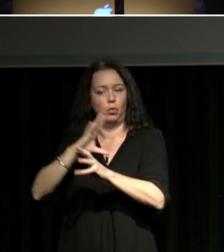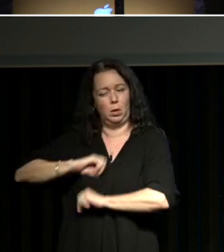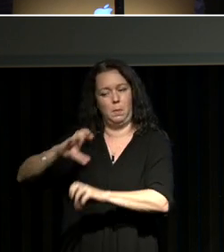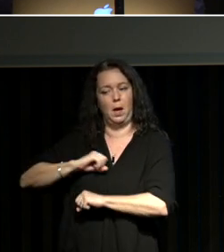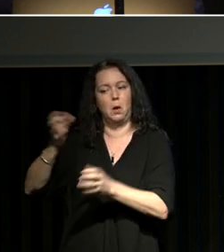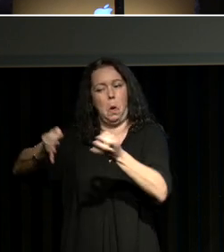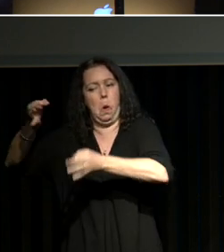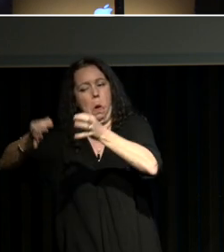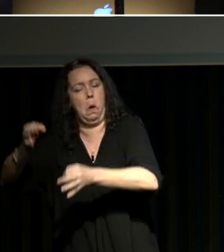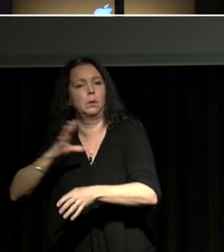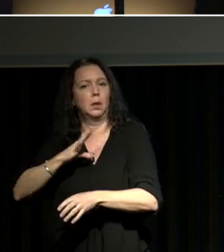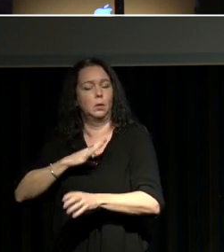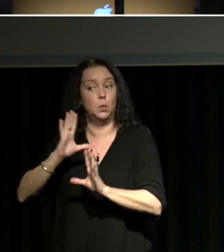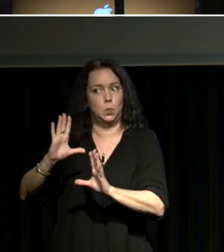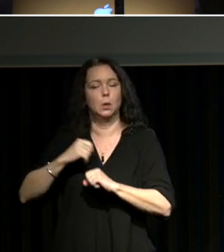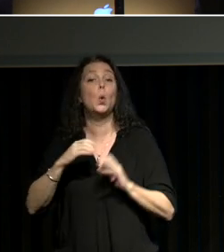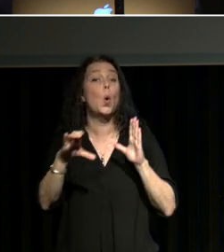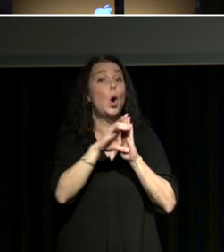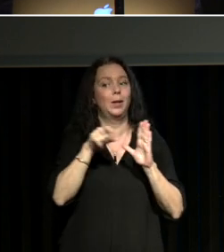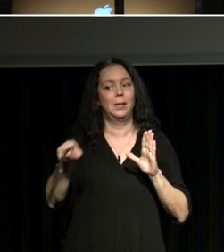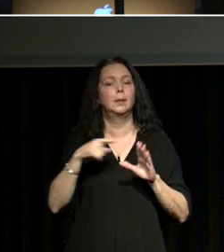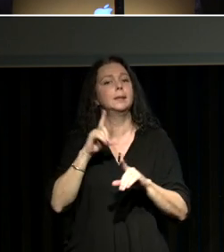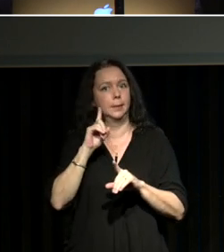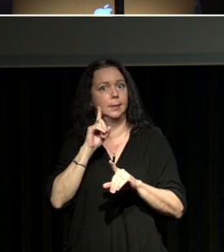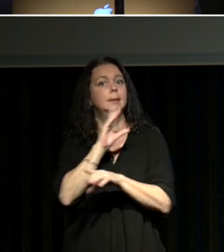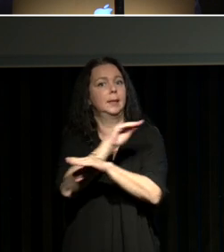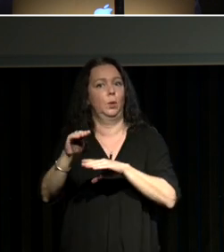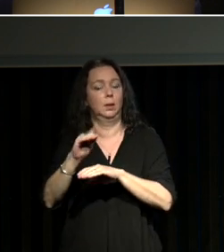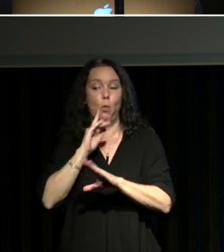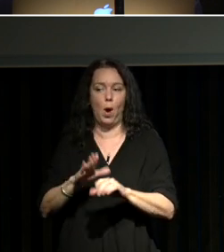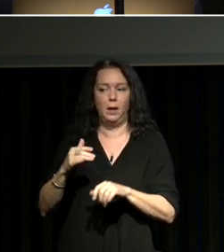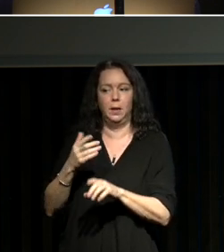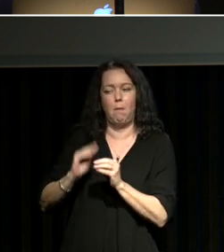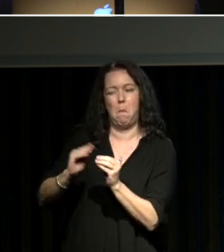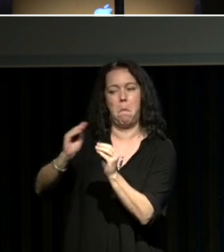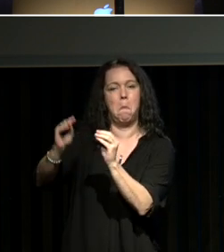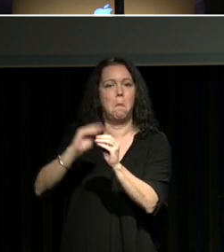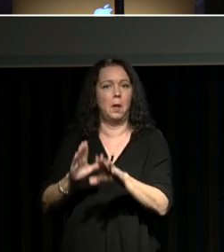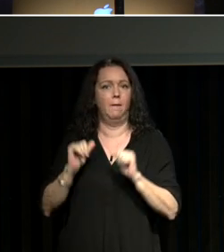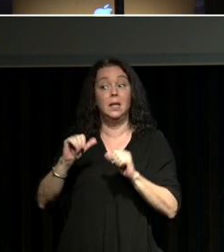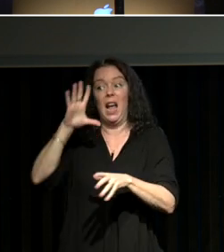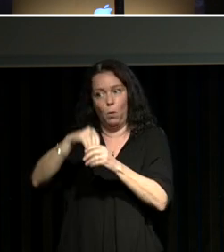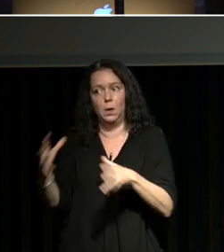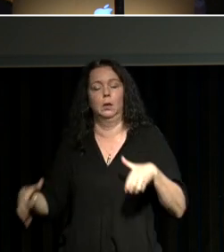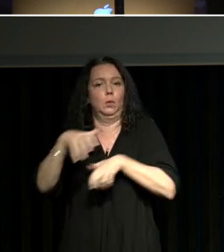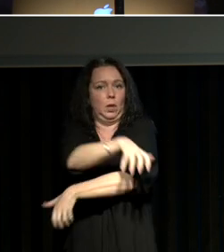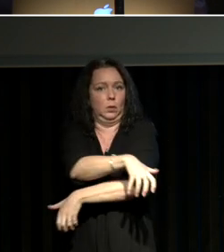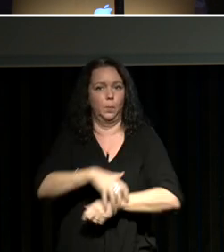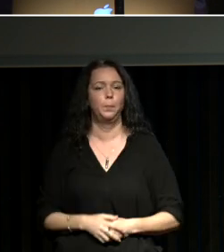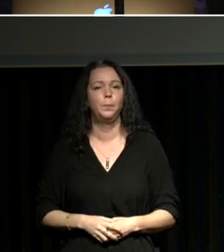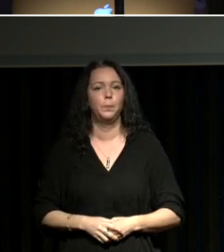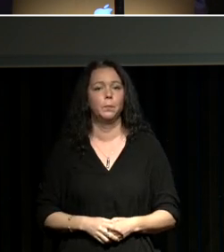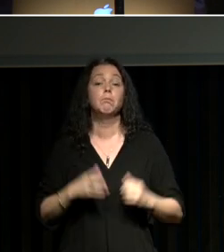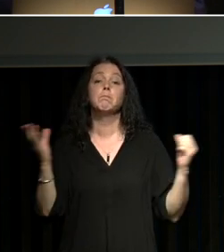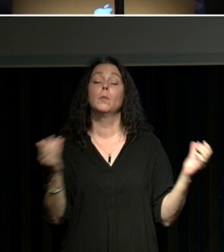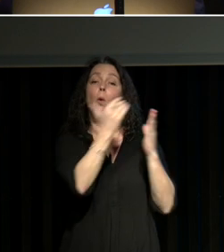de Nuremberg, c'est aussi la sécurité pour éviter les abus, et y compris en transplantation. Le cadre a été